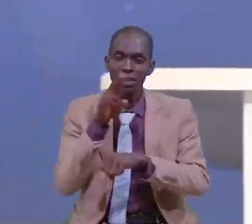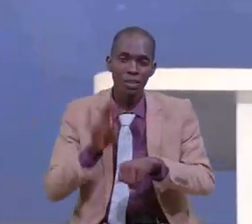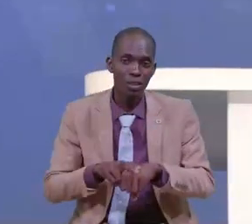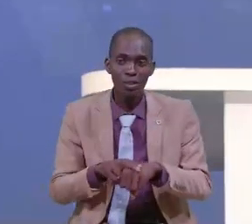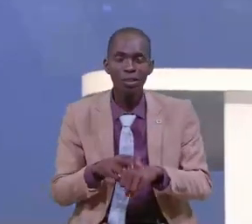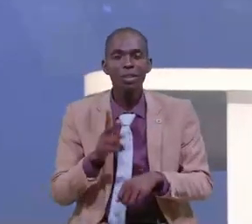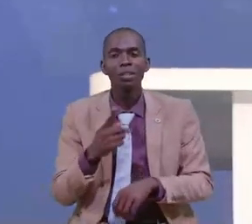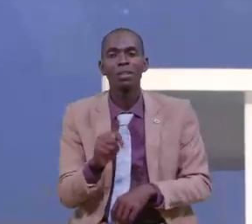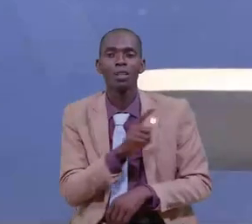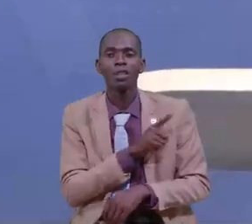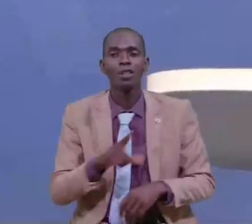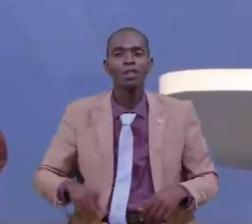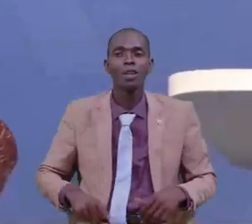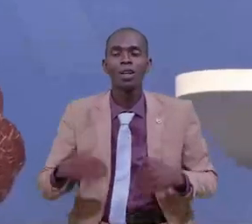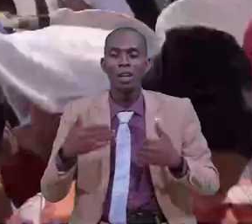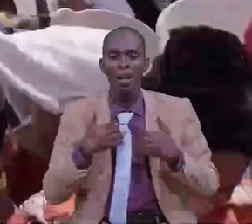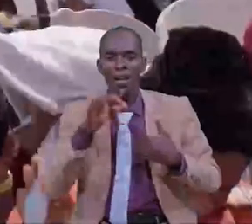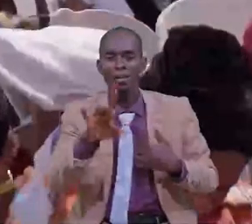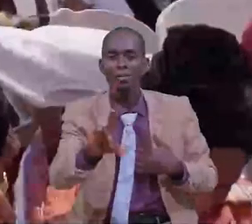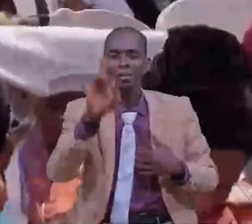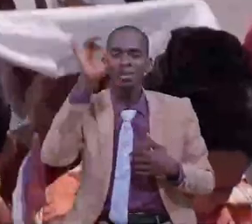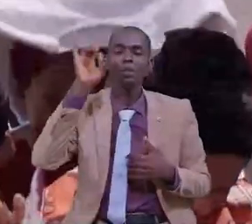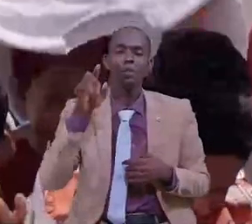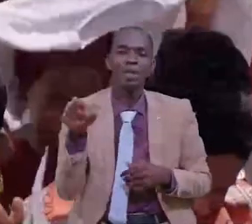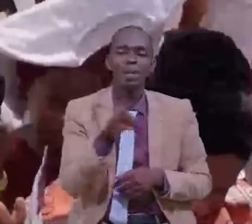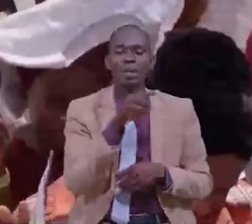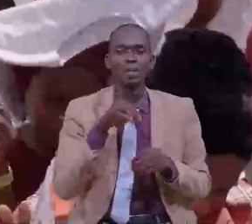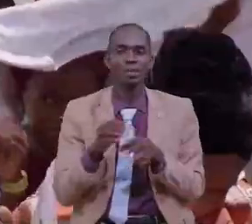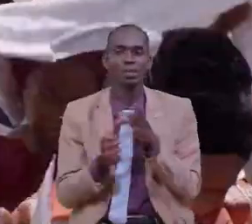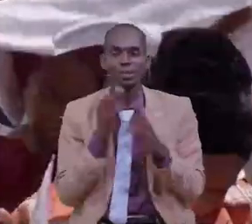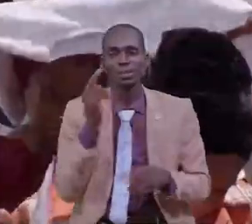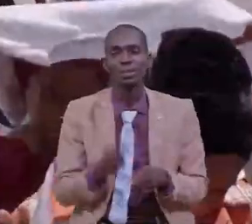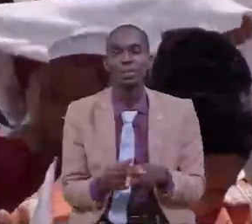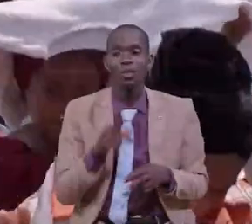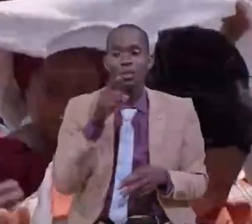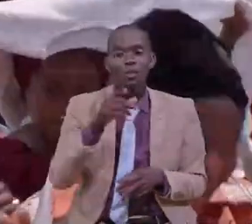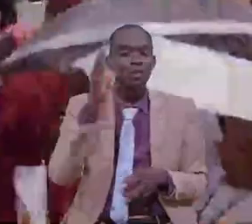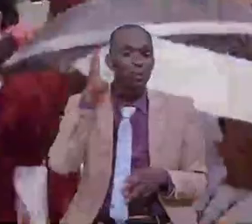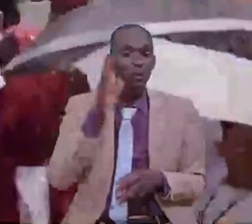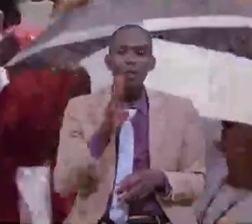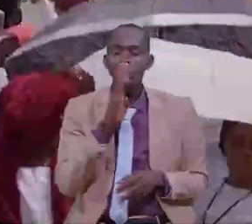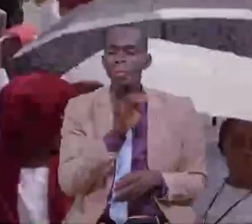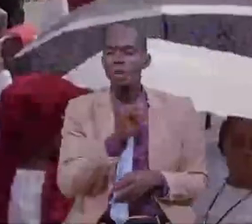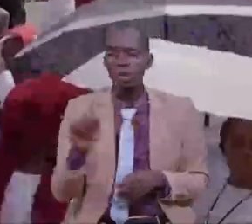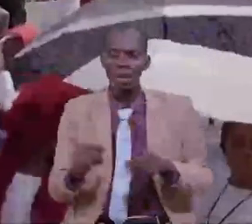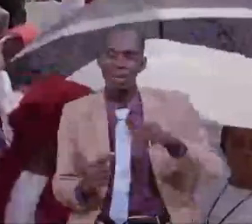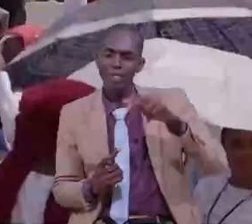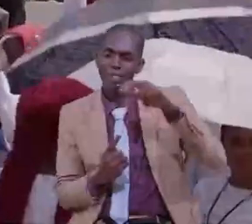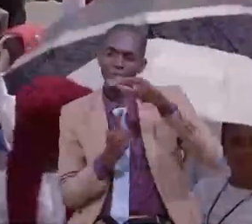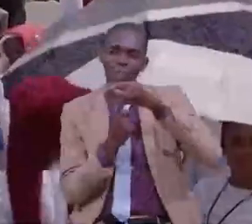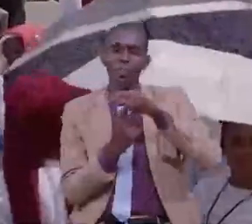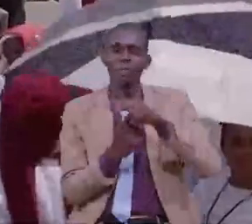nation, le Seigneur t'a déjà doigté. Tu seras un